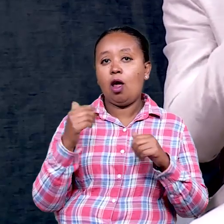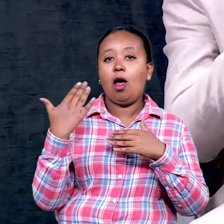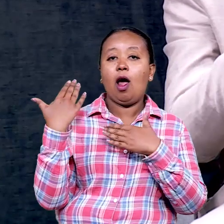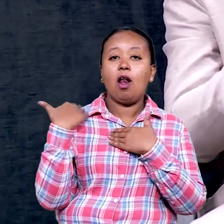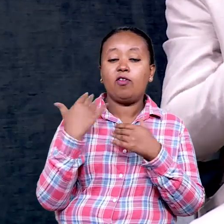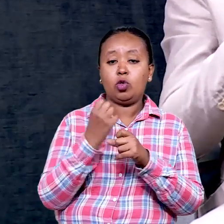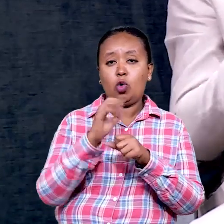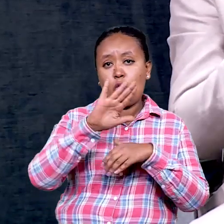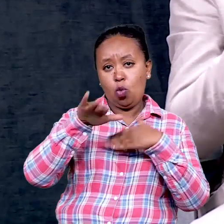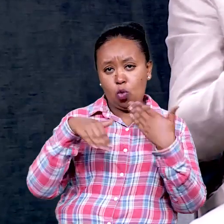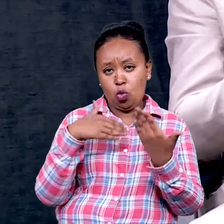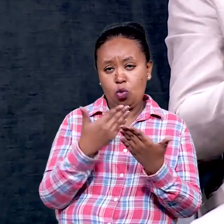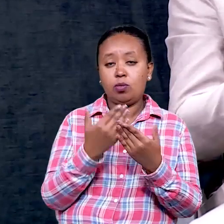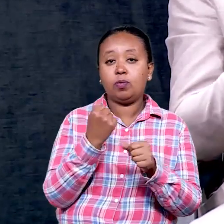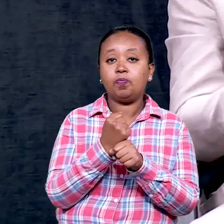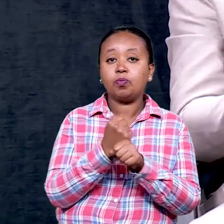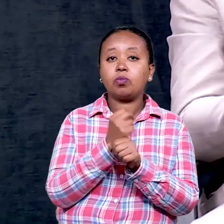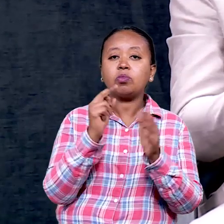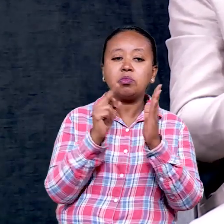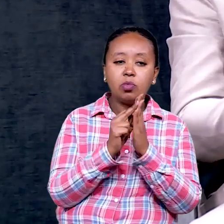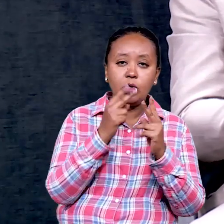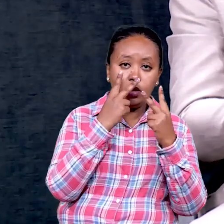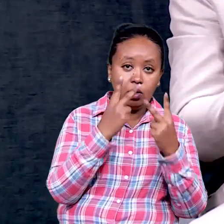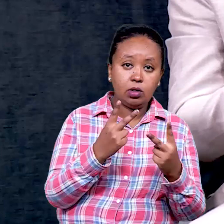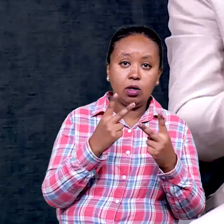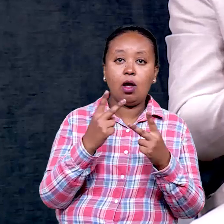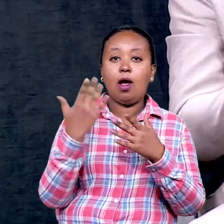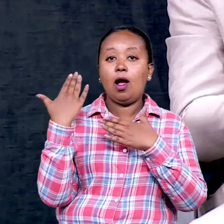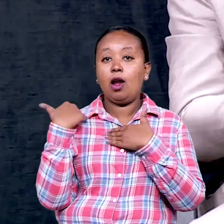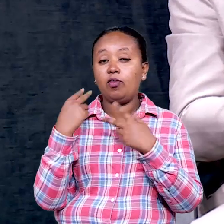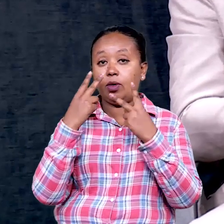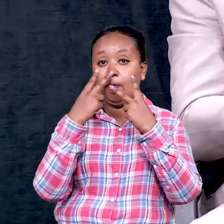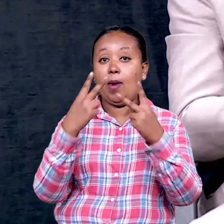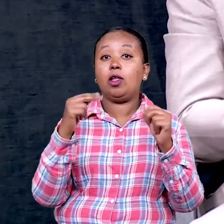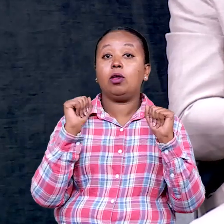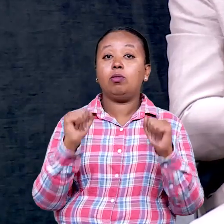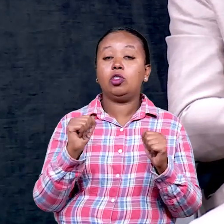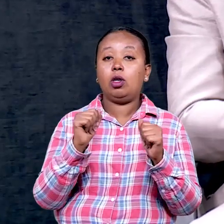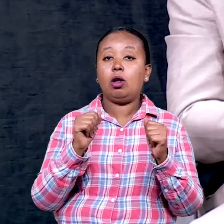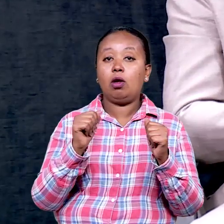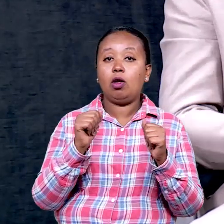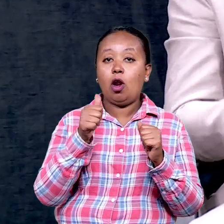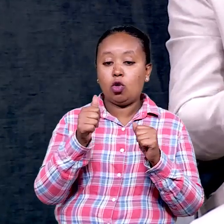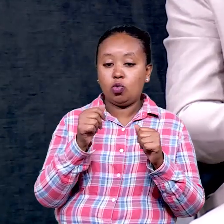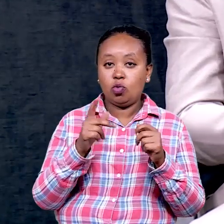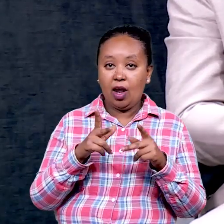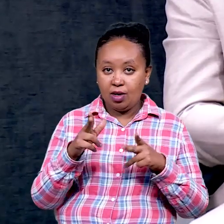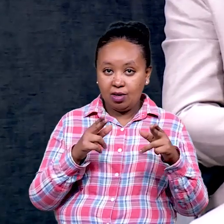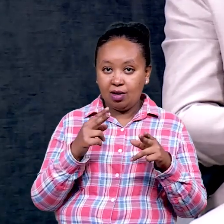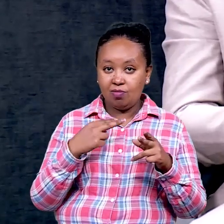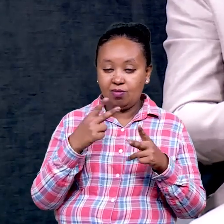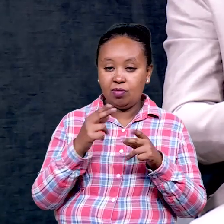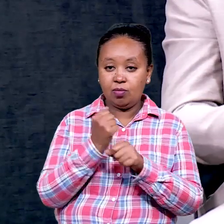ትችላለሽ። ኃላፊነት ይዞ ሁሉንም ስራዎች ከህግ አንጻር ከምን አንጻር ከኃላፊነት አንጻር ማየት የሚችል ኤዲተር ሚዲያ